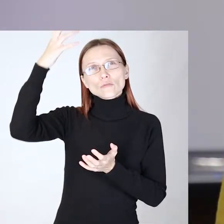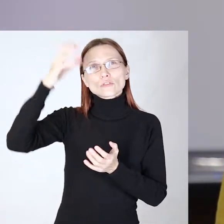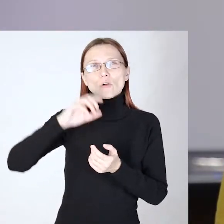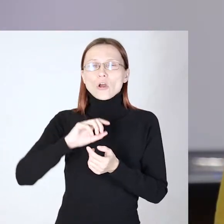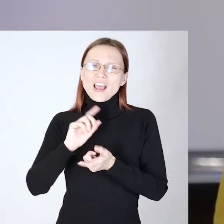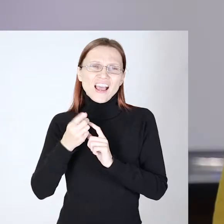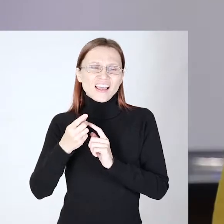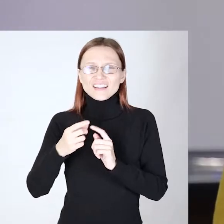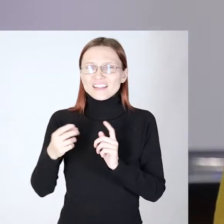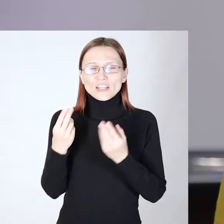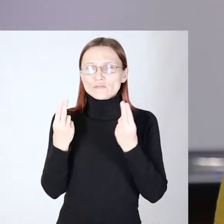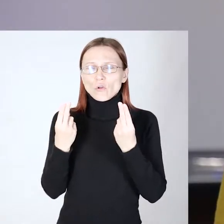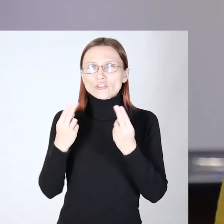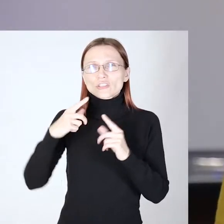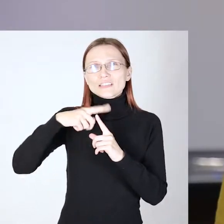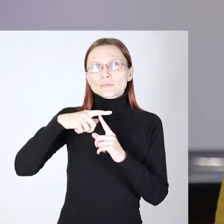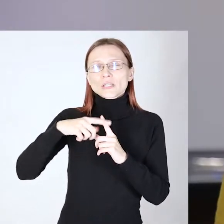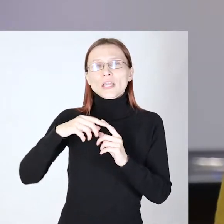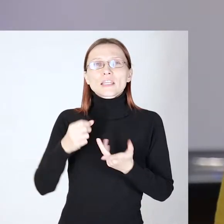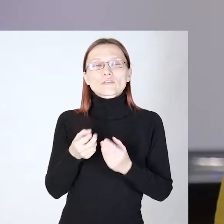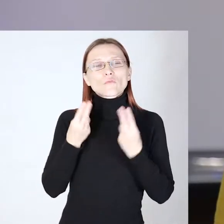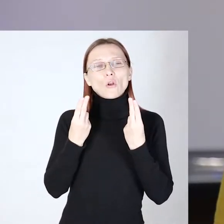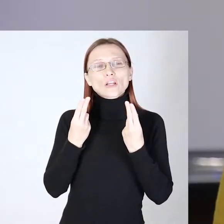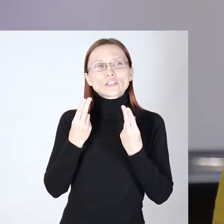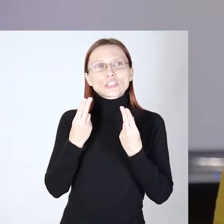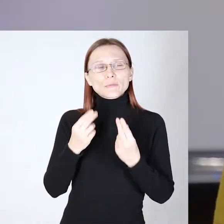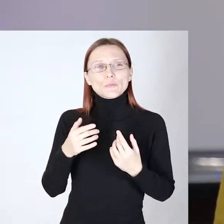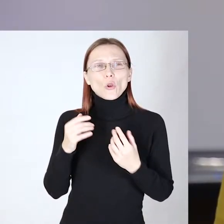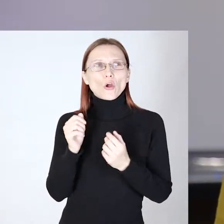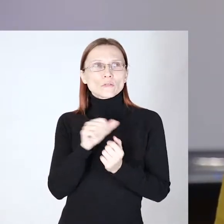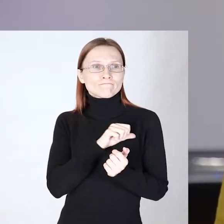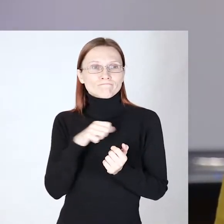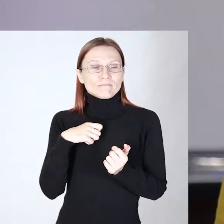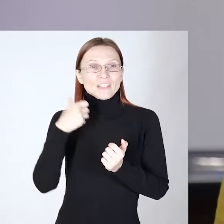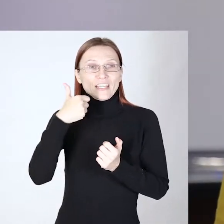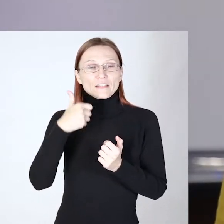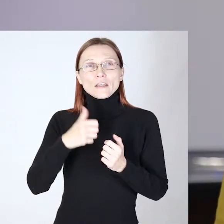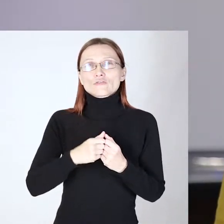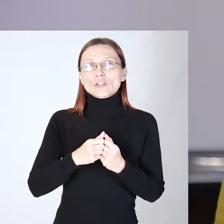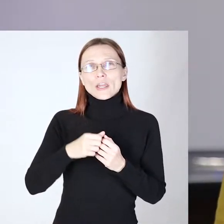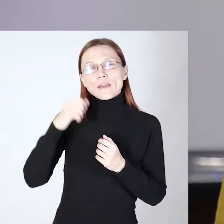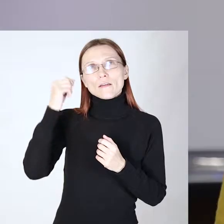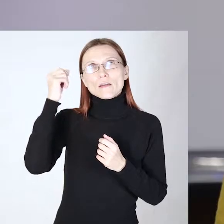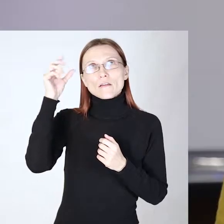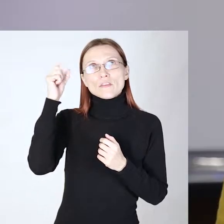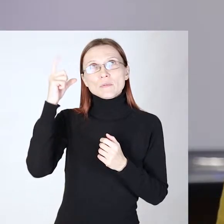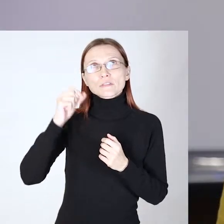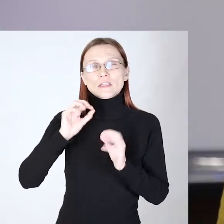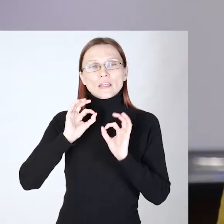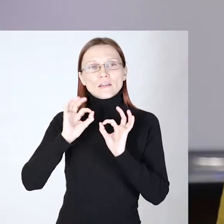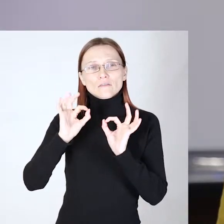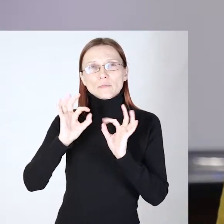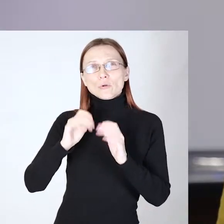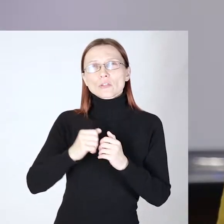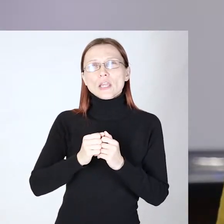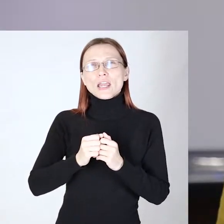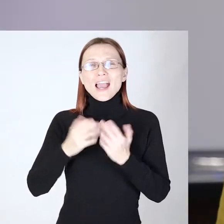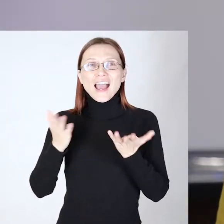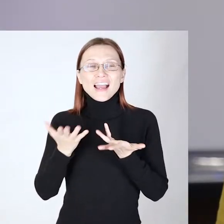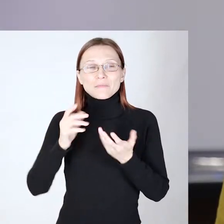aké sú témy, ale ide tam o originalitu a ide o to, aby keď máme na školení 12 pracovníkov s mládežou alebo na tábore 12